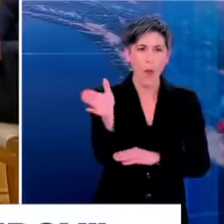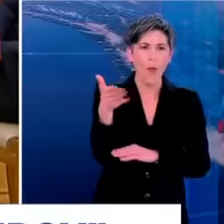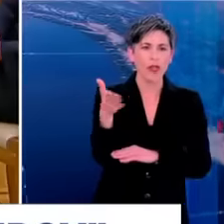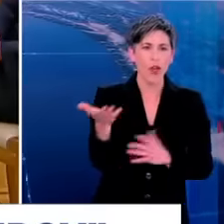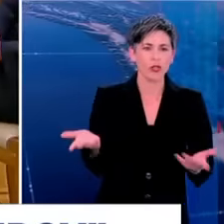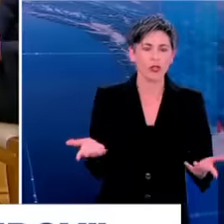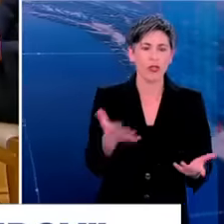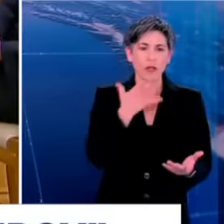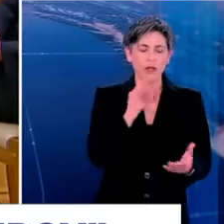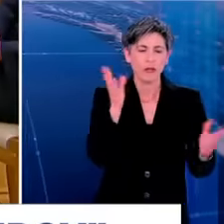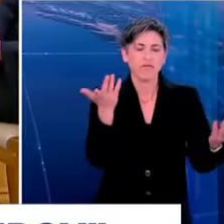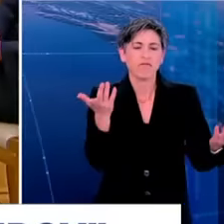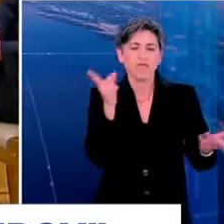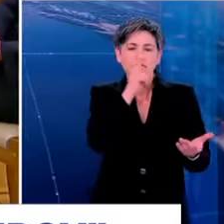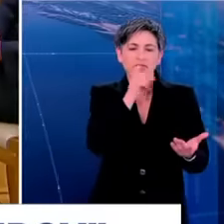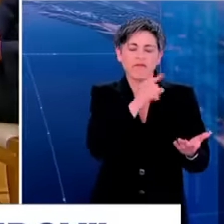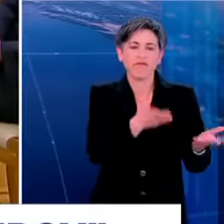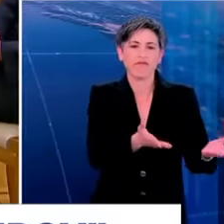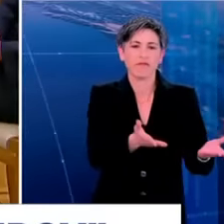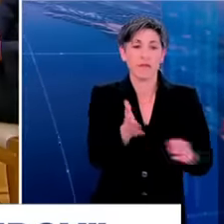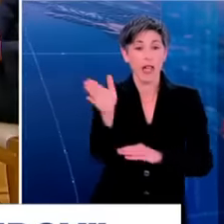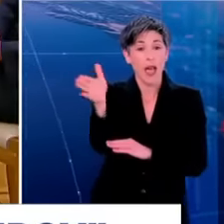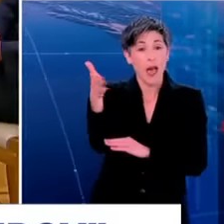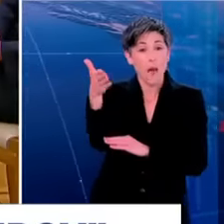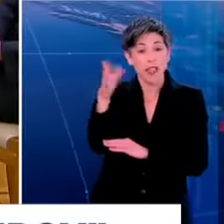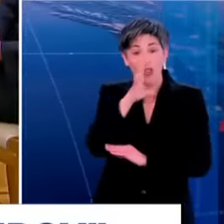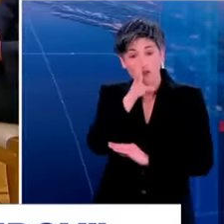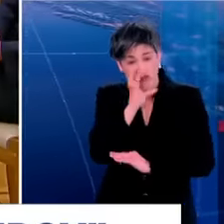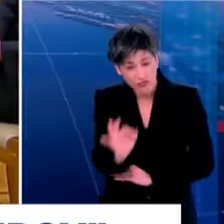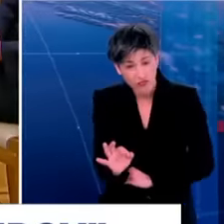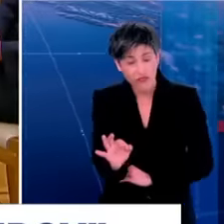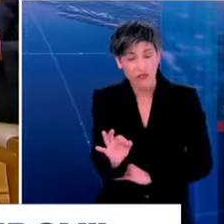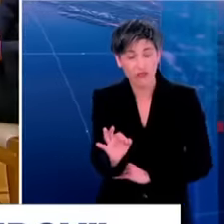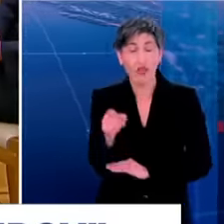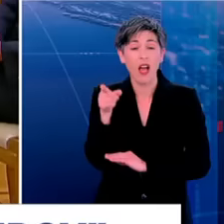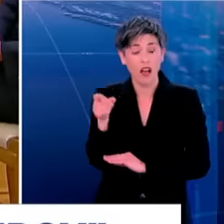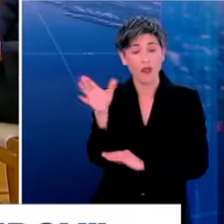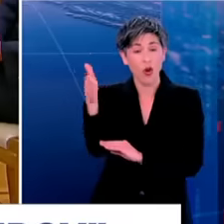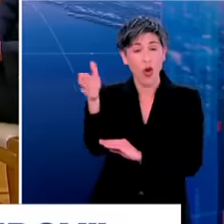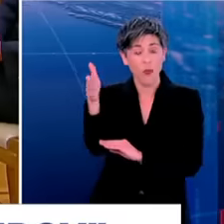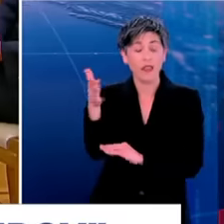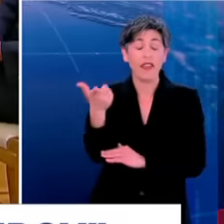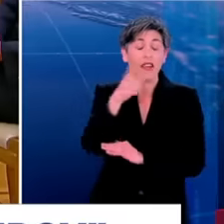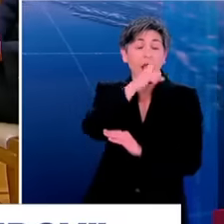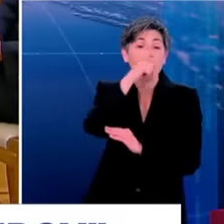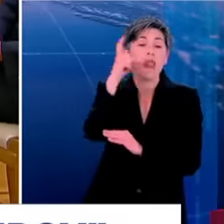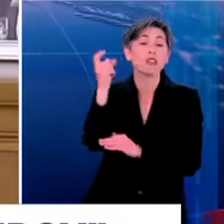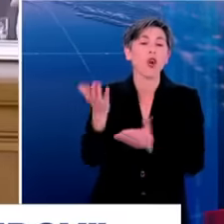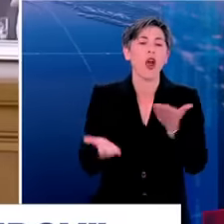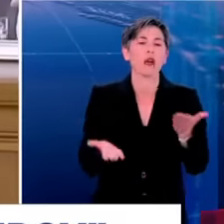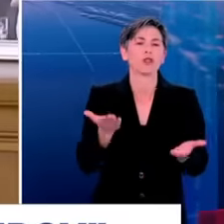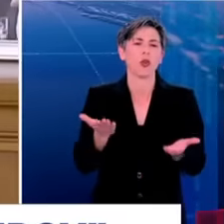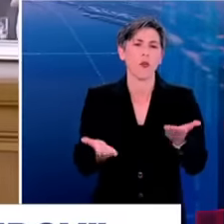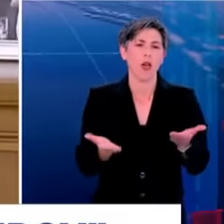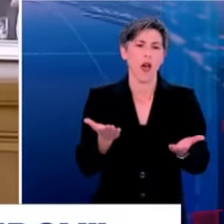νερού. Αλλά τελικά ο πατριωτισμός είναι μια δύσκολη άσκηση, η οποία